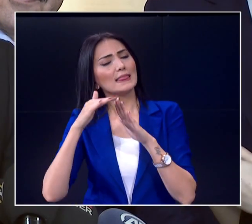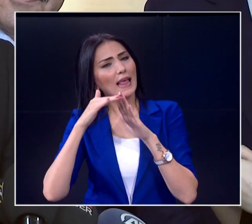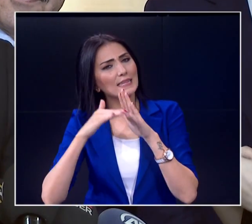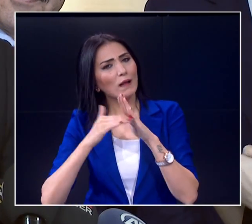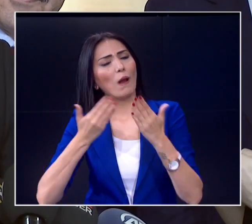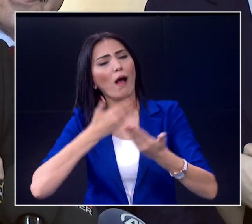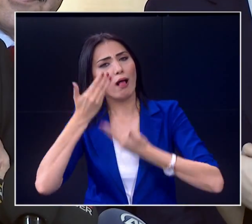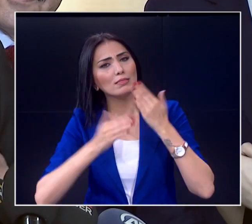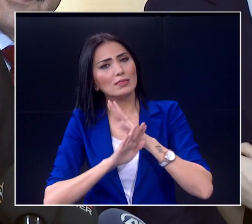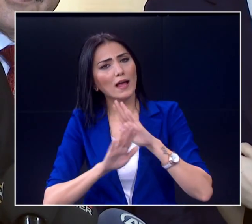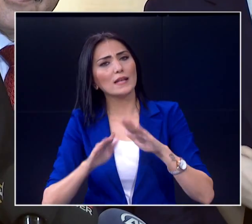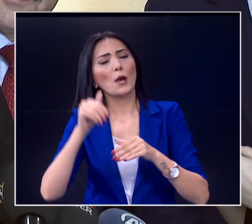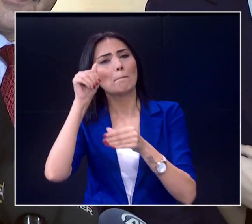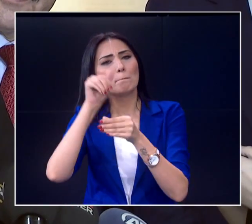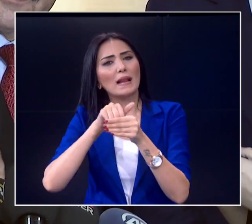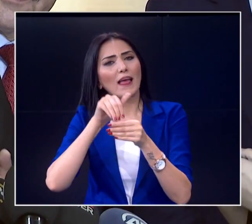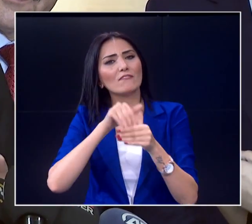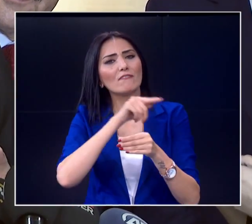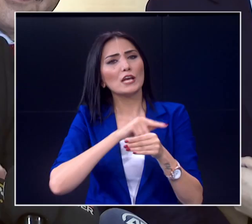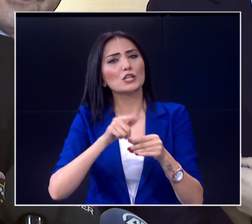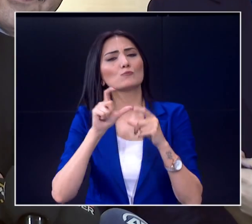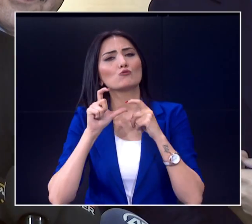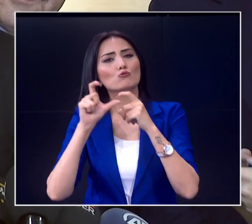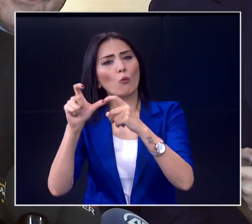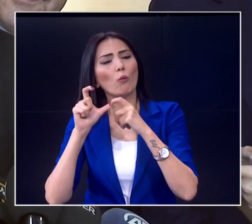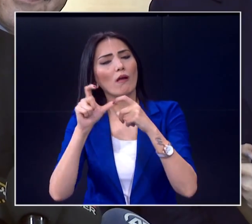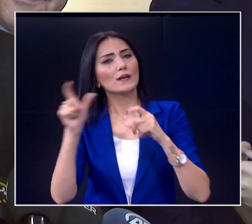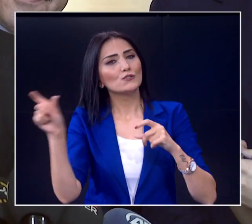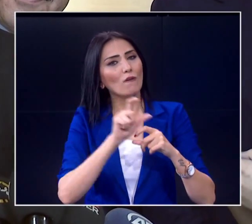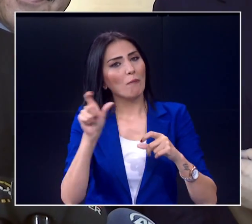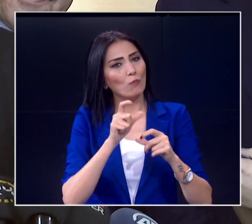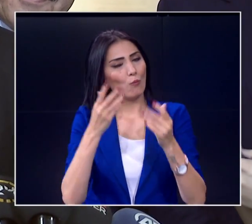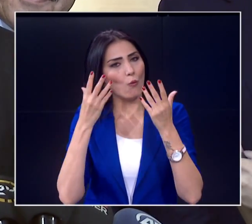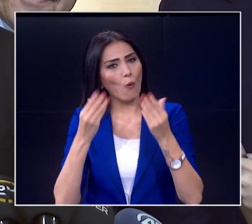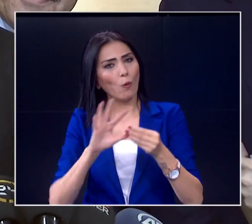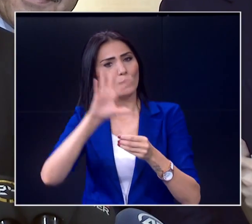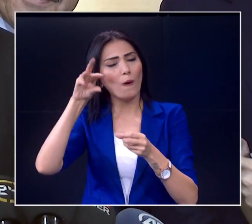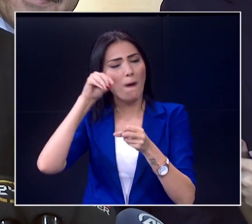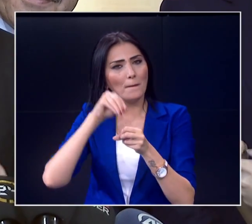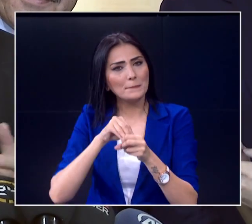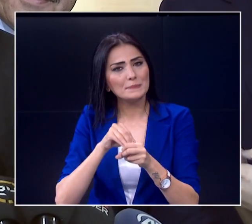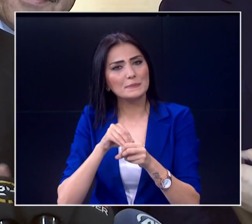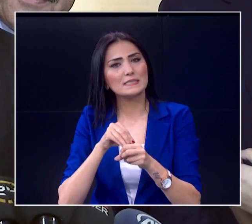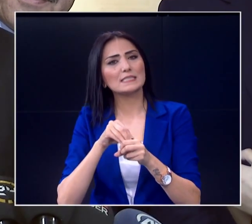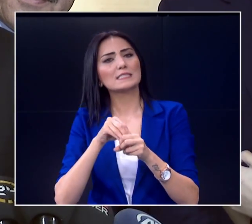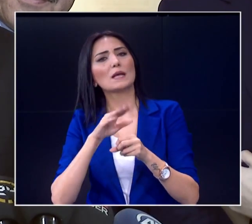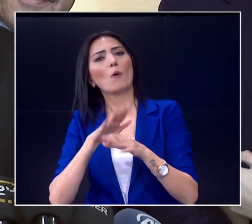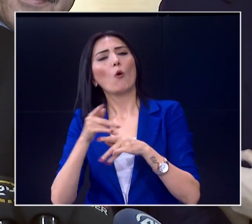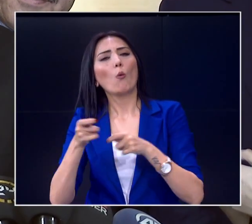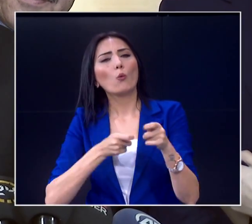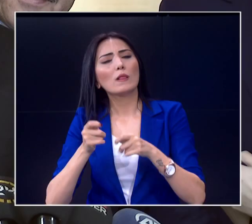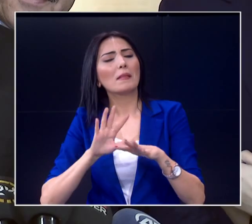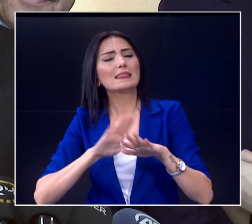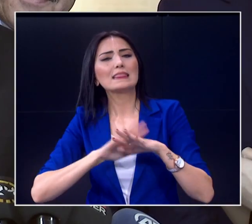detayları anlatıldı. Milletvekillerimizin soruları cevaplandırıldı. Kapsamı, uygulamanın